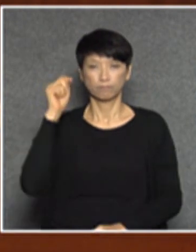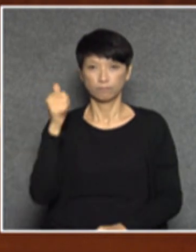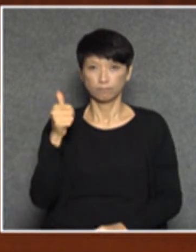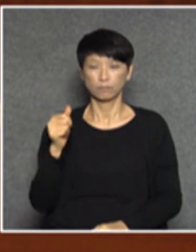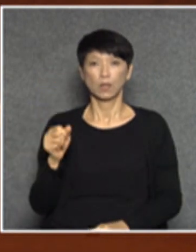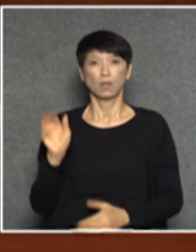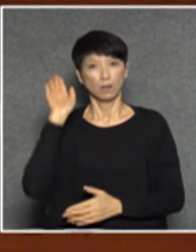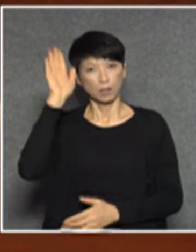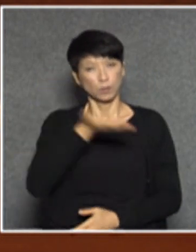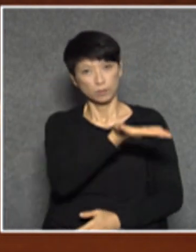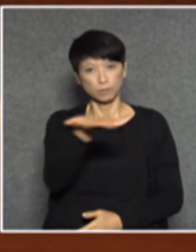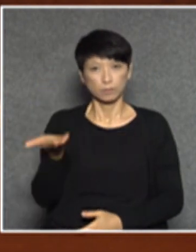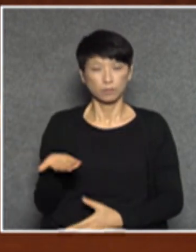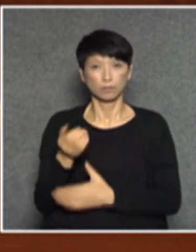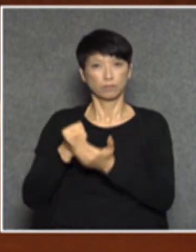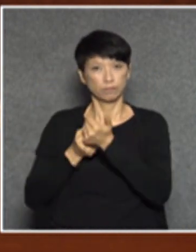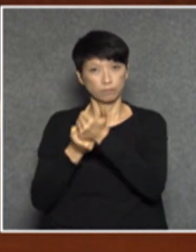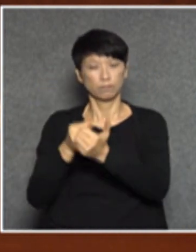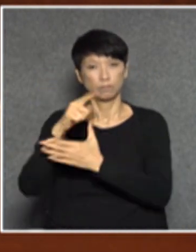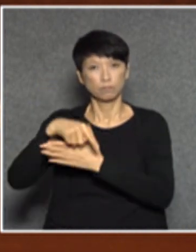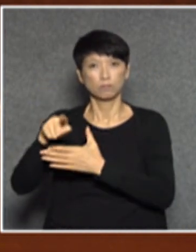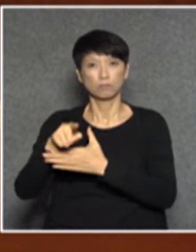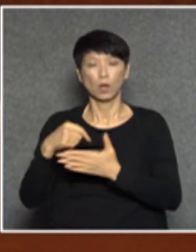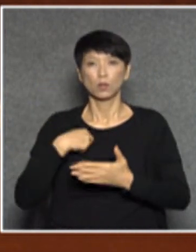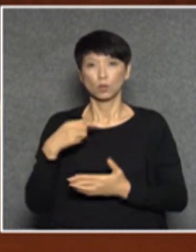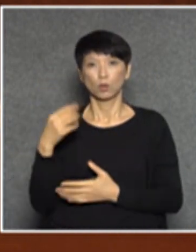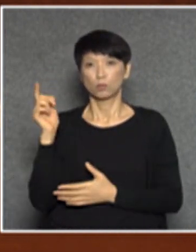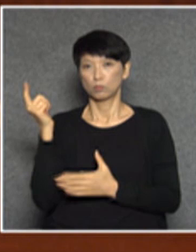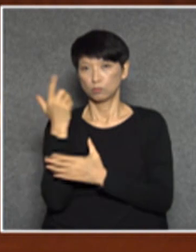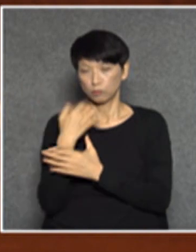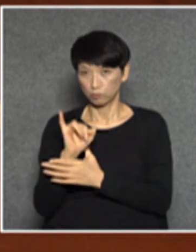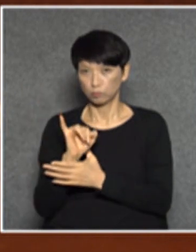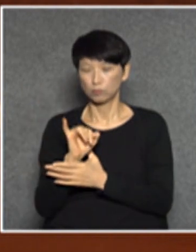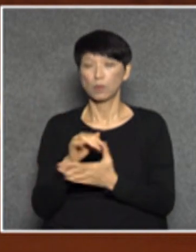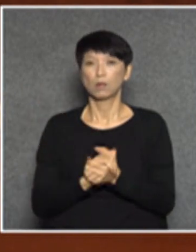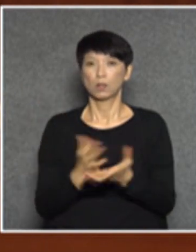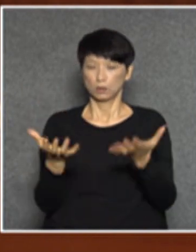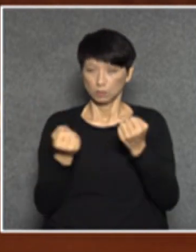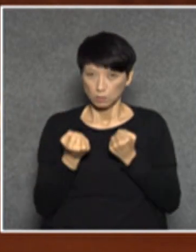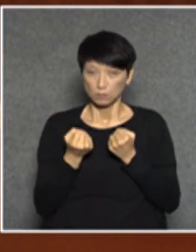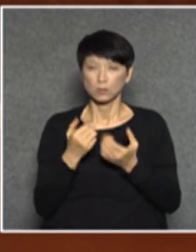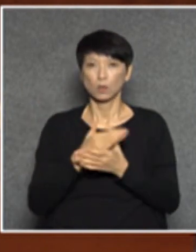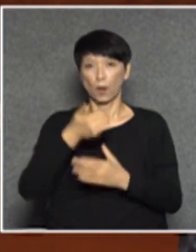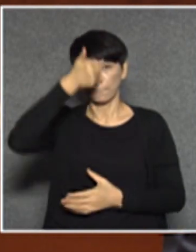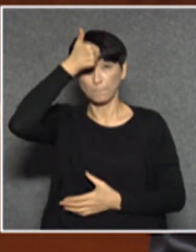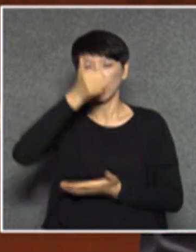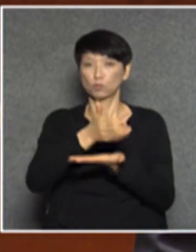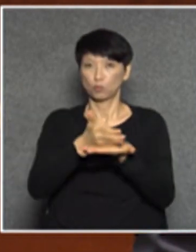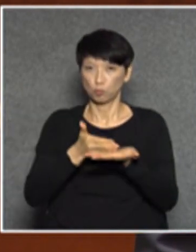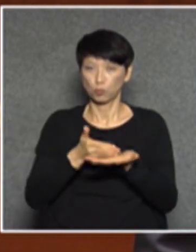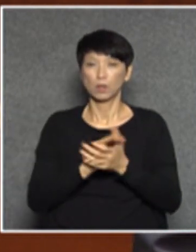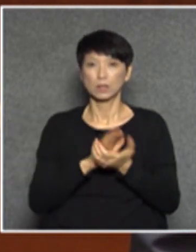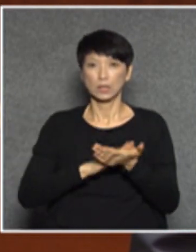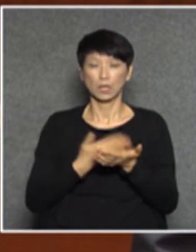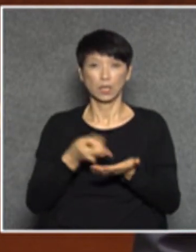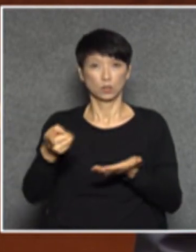過。大家不通過，這個我們接受的，這個是我們民主程序的一部分。但是呢，那件事本來